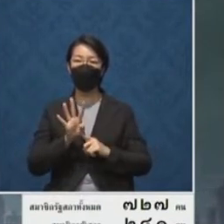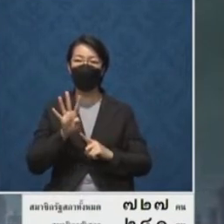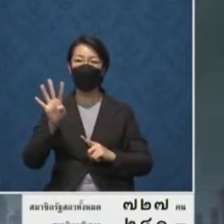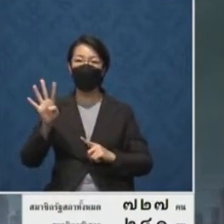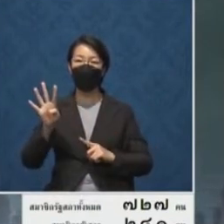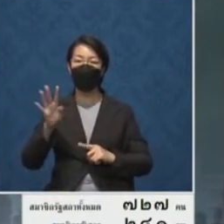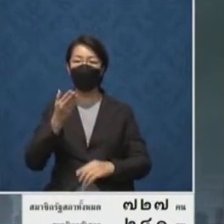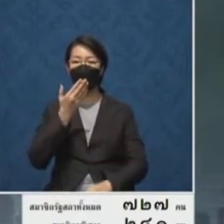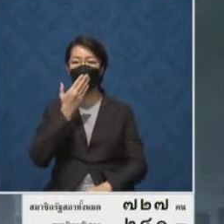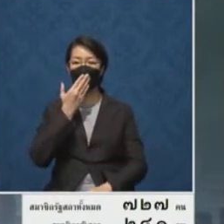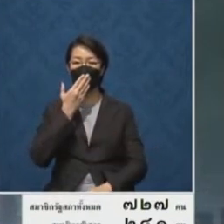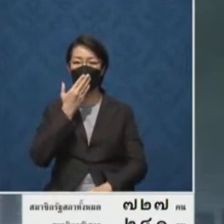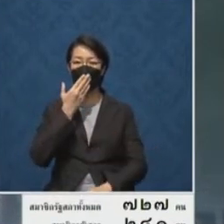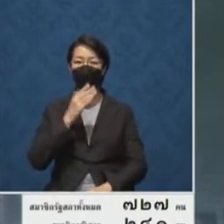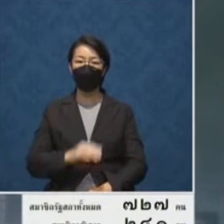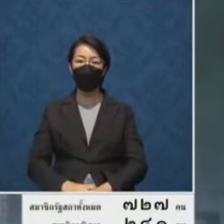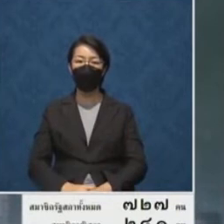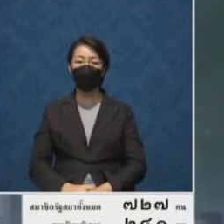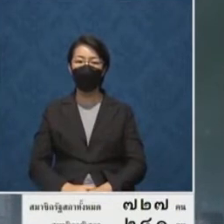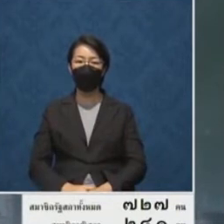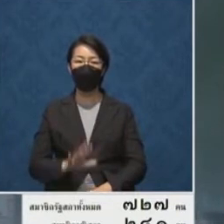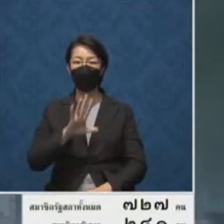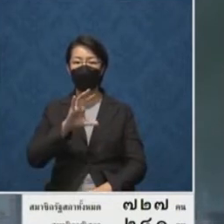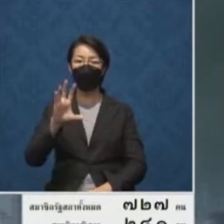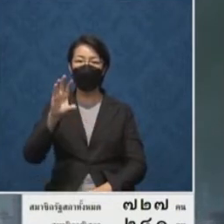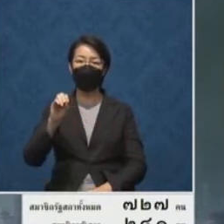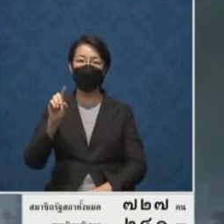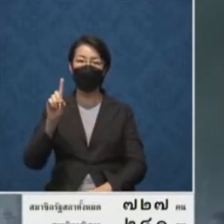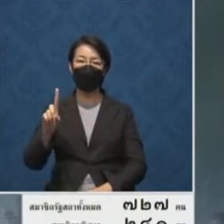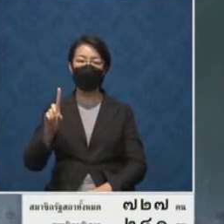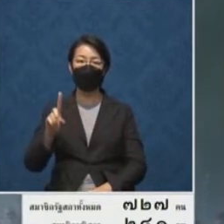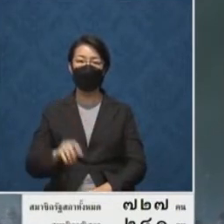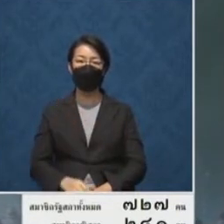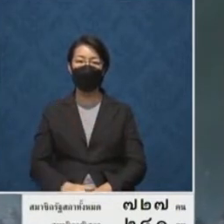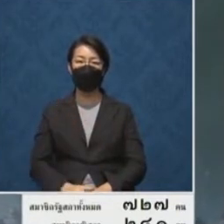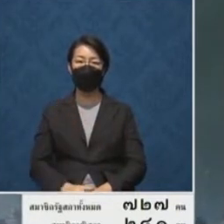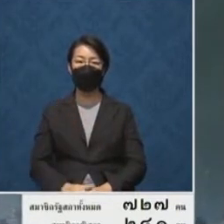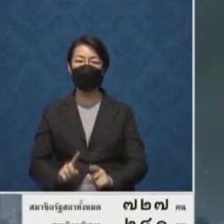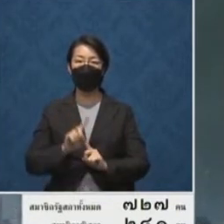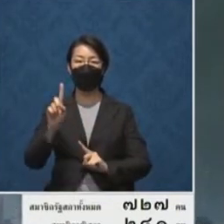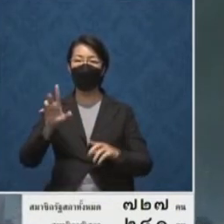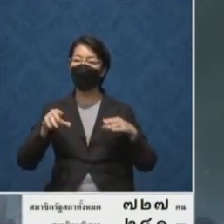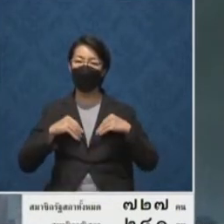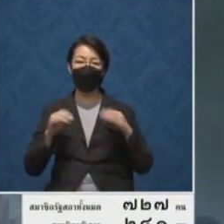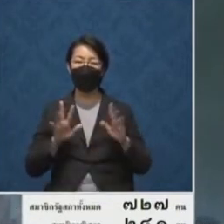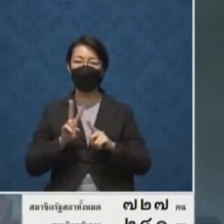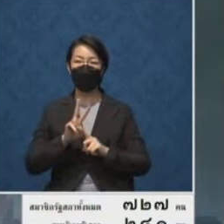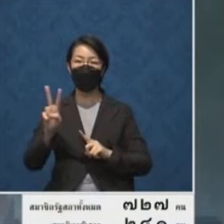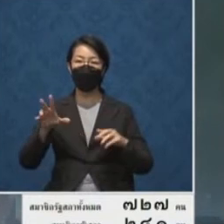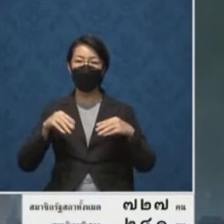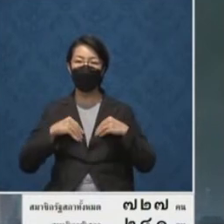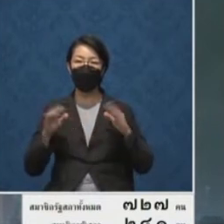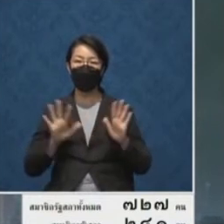ไม่รับหลักการ4งดออกเสียงครับ 551นายสมชายแสวงการ 1ไม่รับหลัก